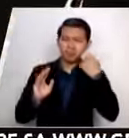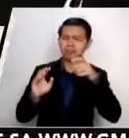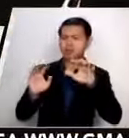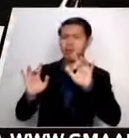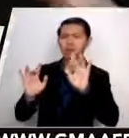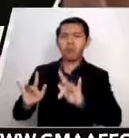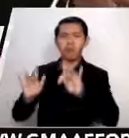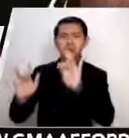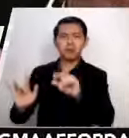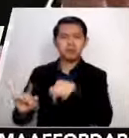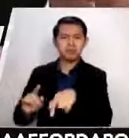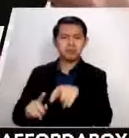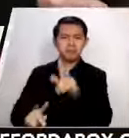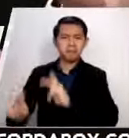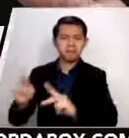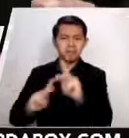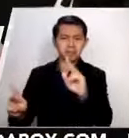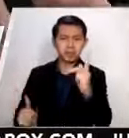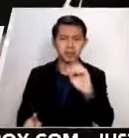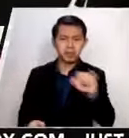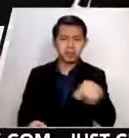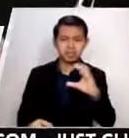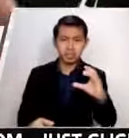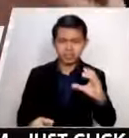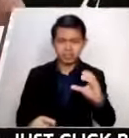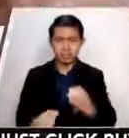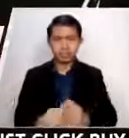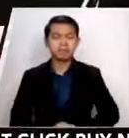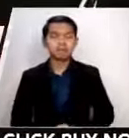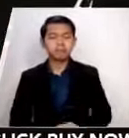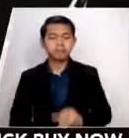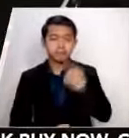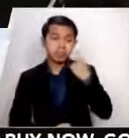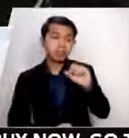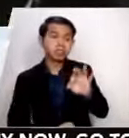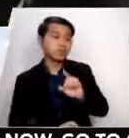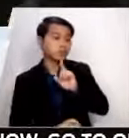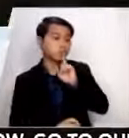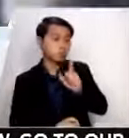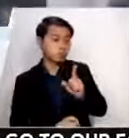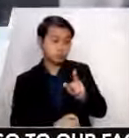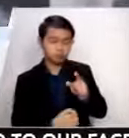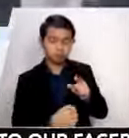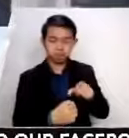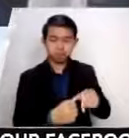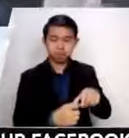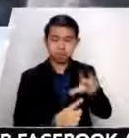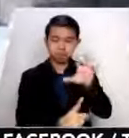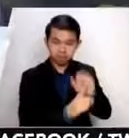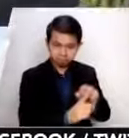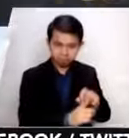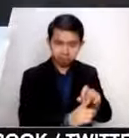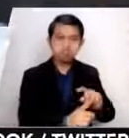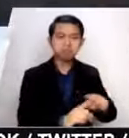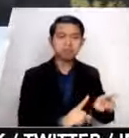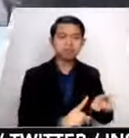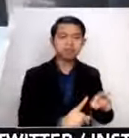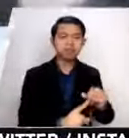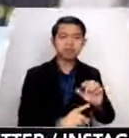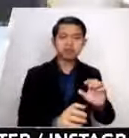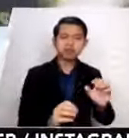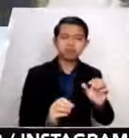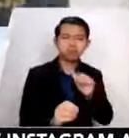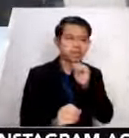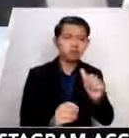made When There is an actual restraint of the person to be arrested in this case there was no actual restraint Hindi raw sa kjc compound nagtago si